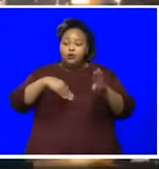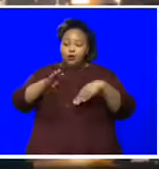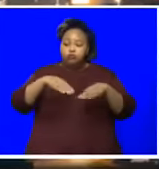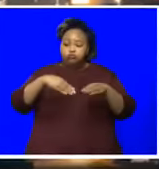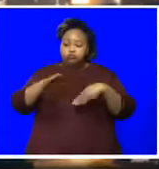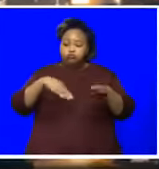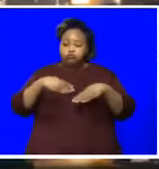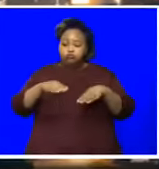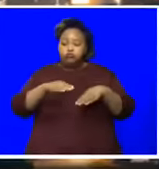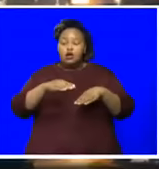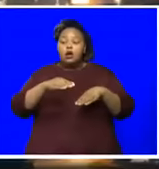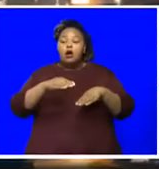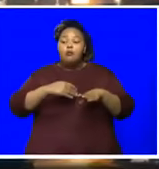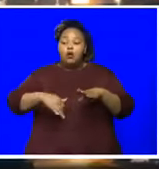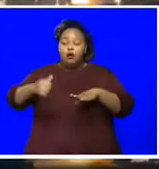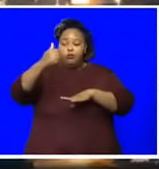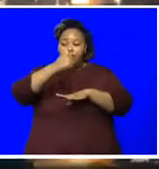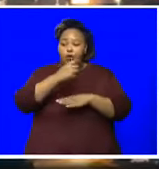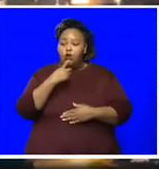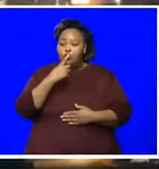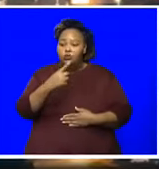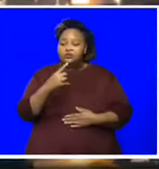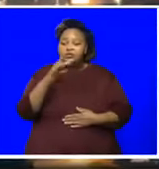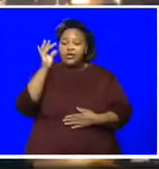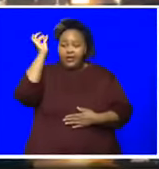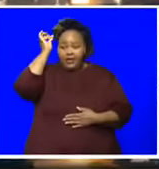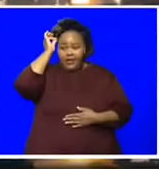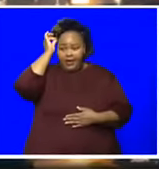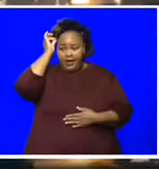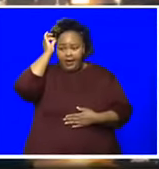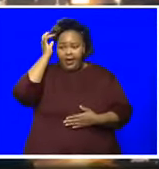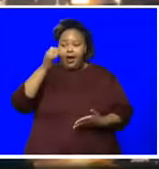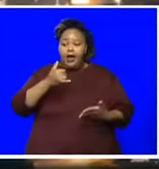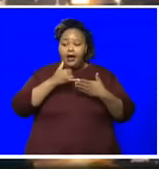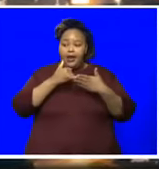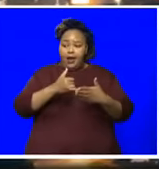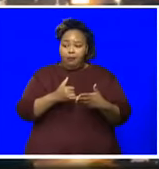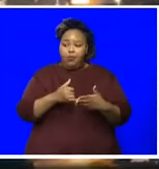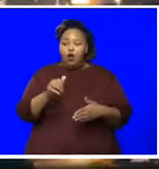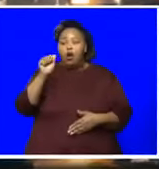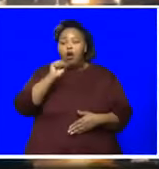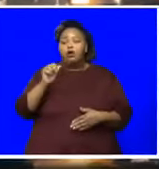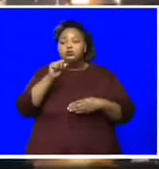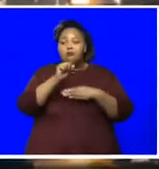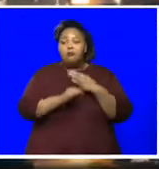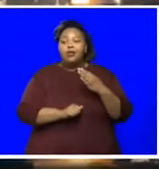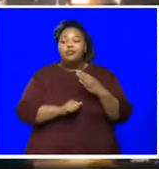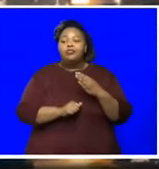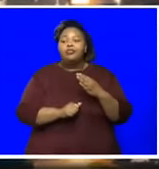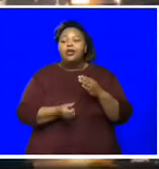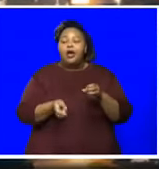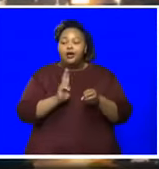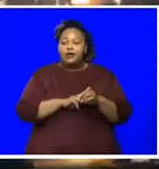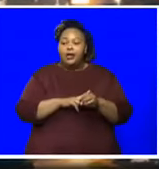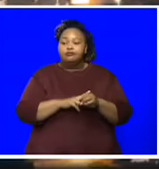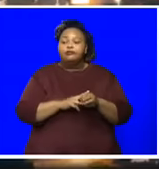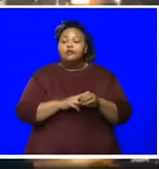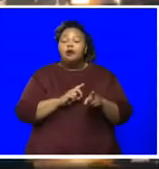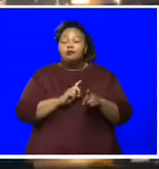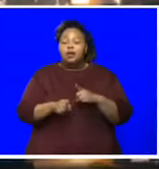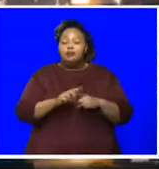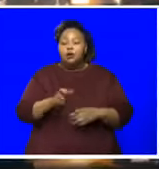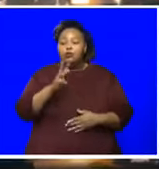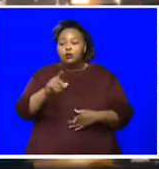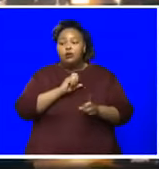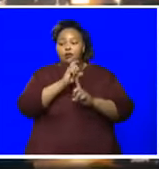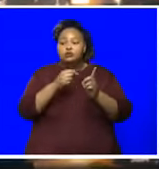umncintiswano weNgwenyama Cup utawubuya udlalwe ngenyanga yengci kulo mnyaka losetulu. Bulunga uthi basatophinze bakhulumisane